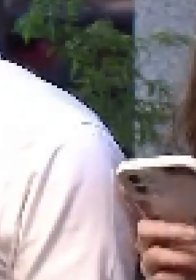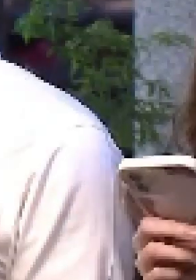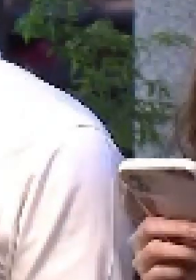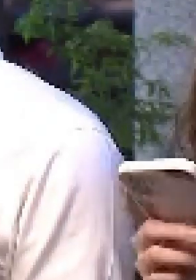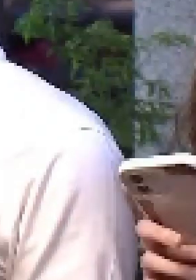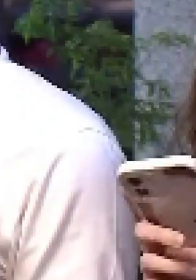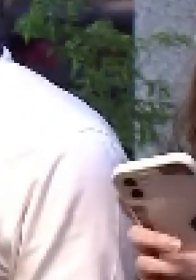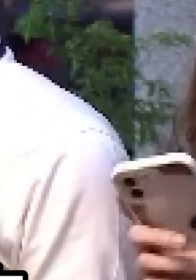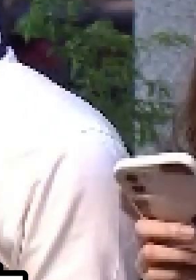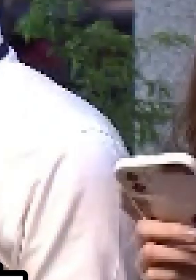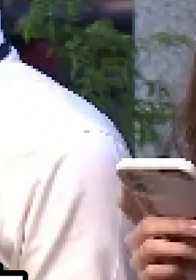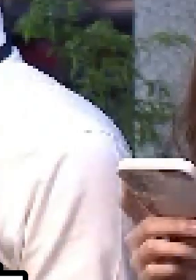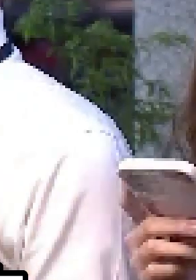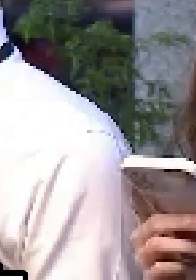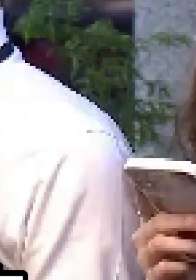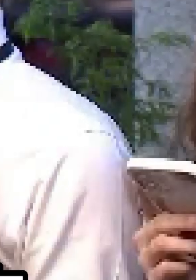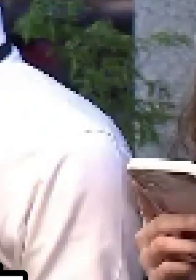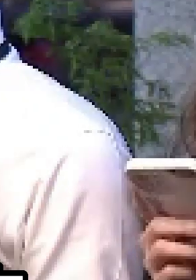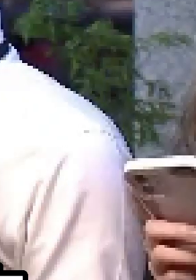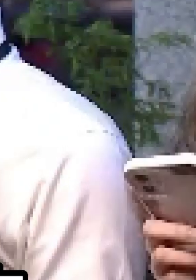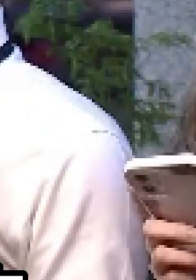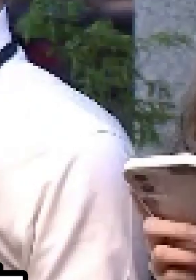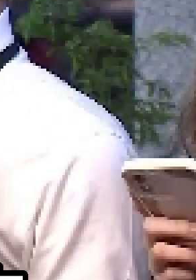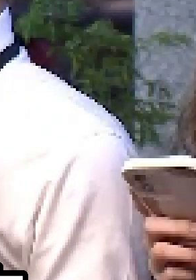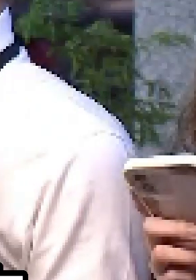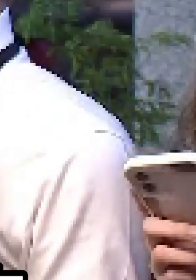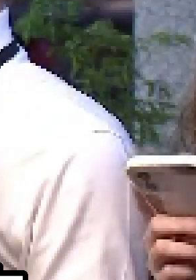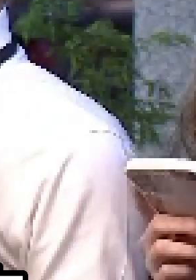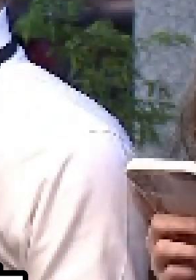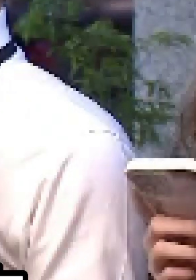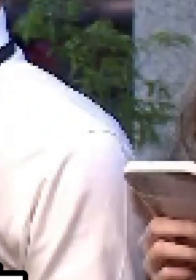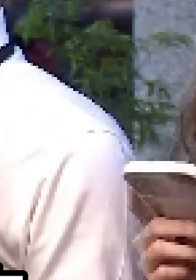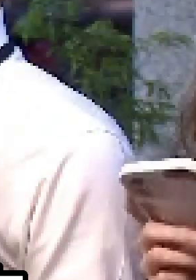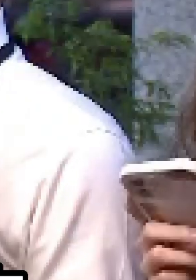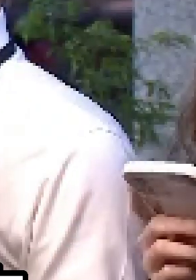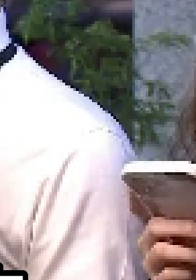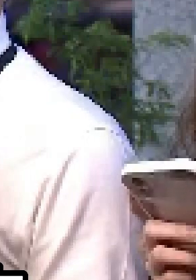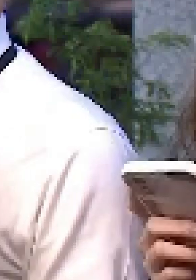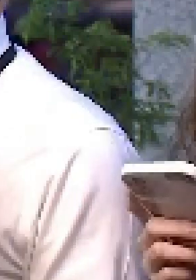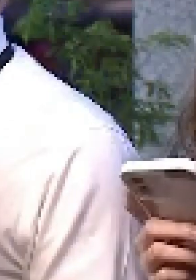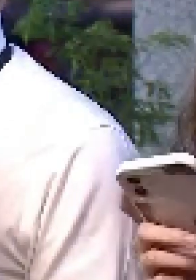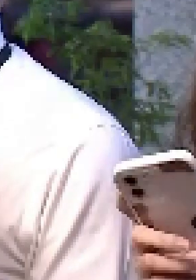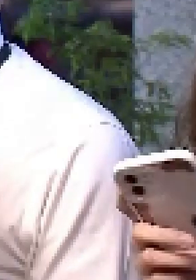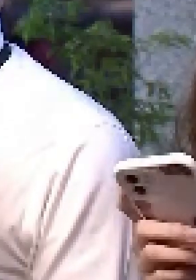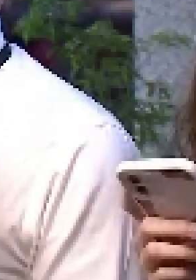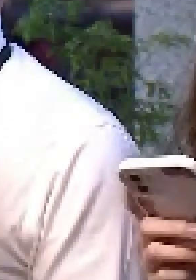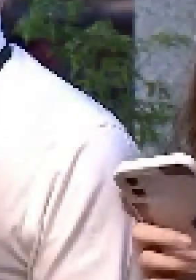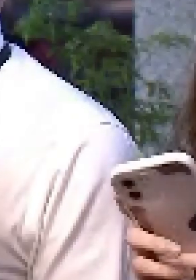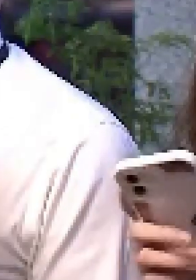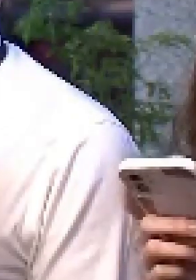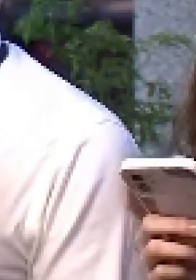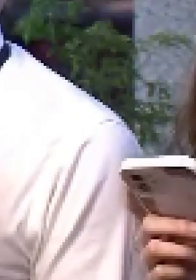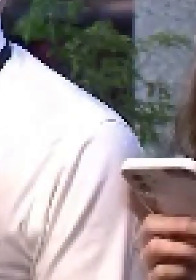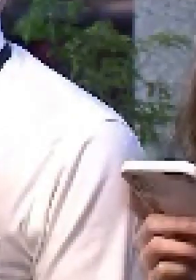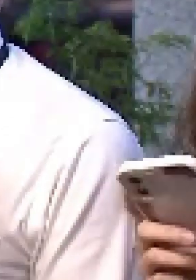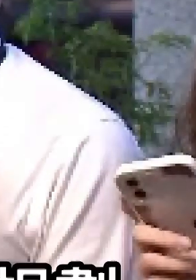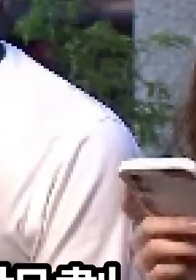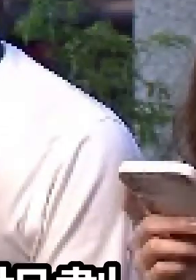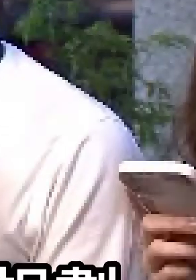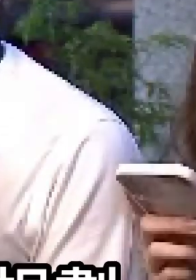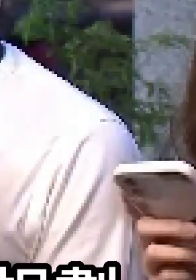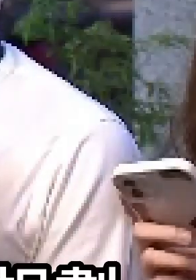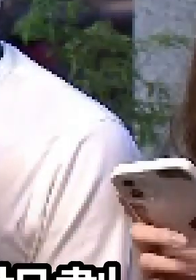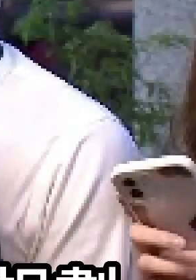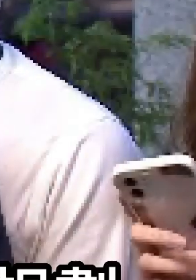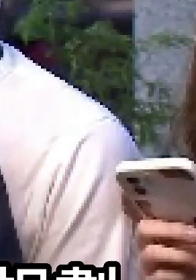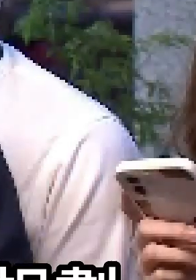像柯市长说，就是长者别在65岁就退休工作，否则要当米虫20年。 我们